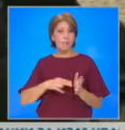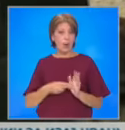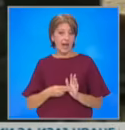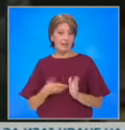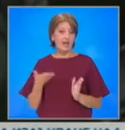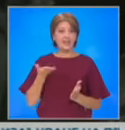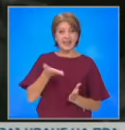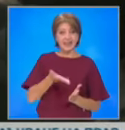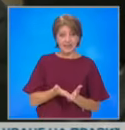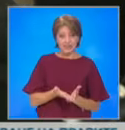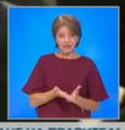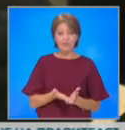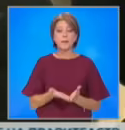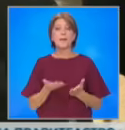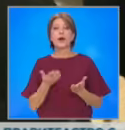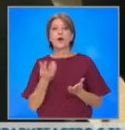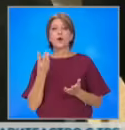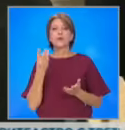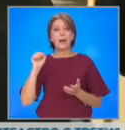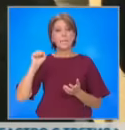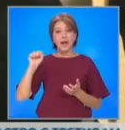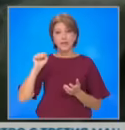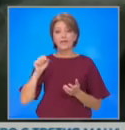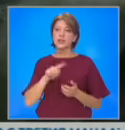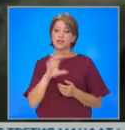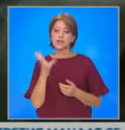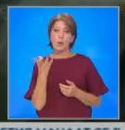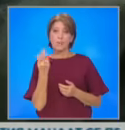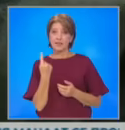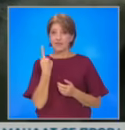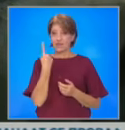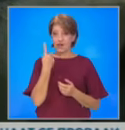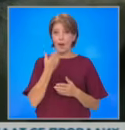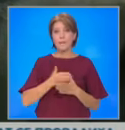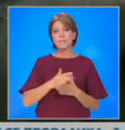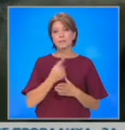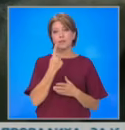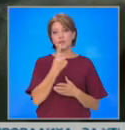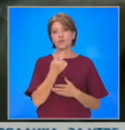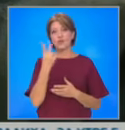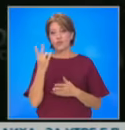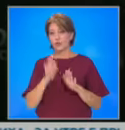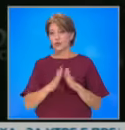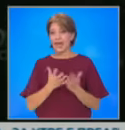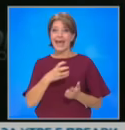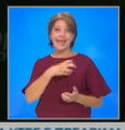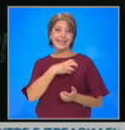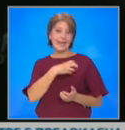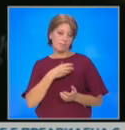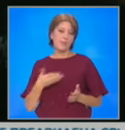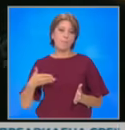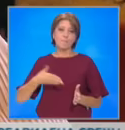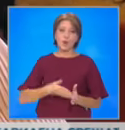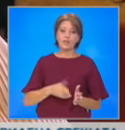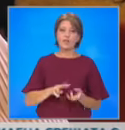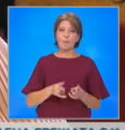Демократична България и Изправи се БГ, ние идваме, ще бъдат обединени в един между първо и второ четене. ГЕРБ се обявиха против